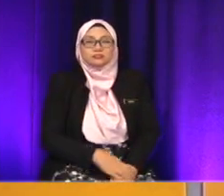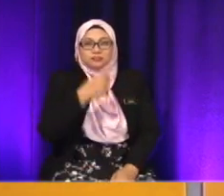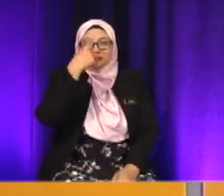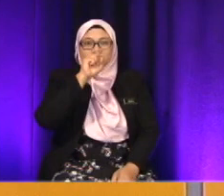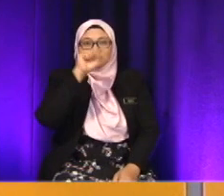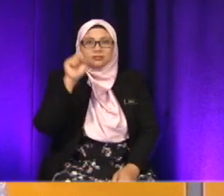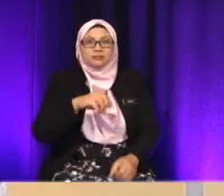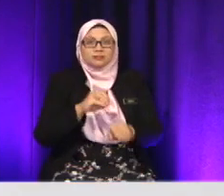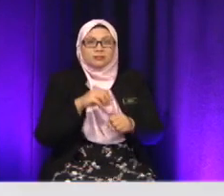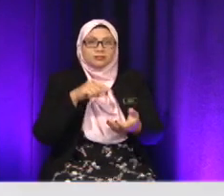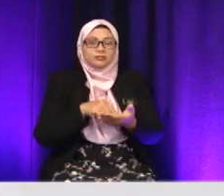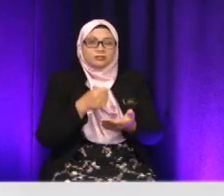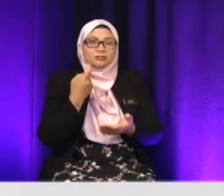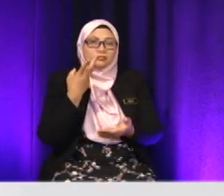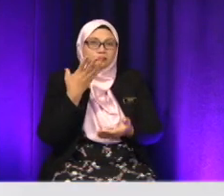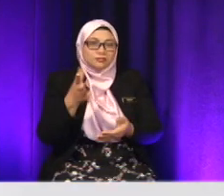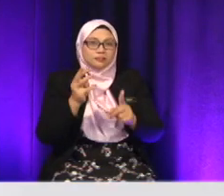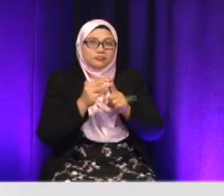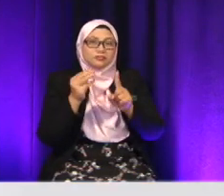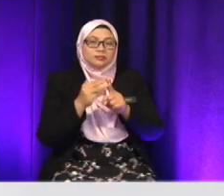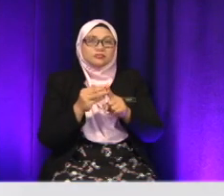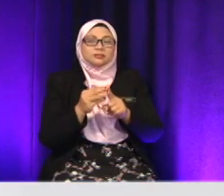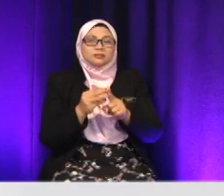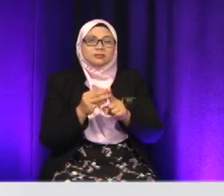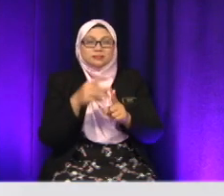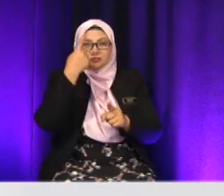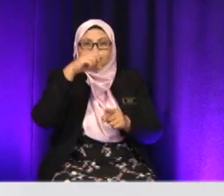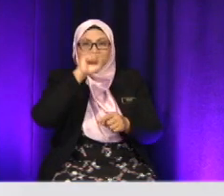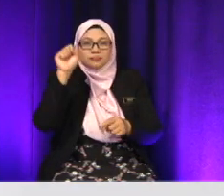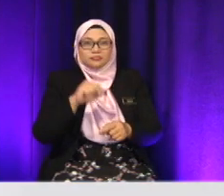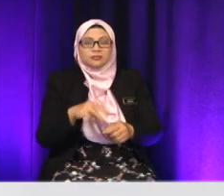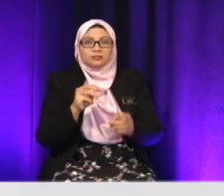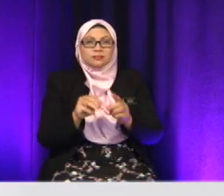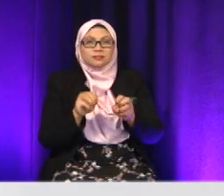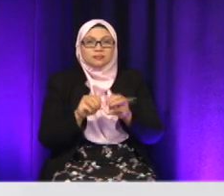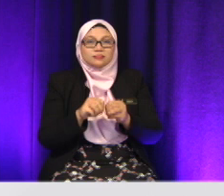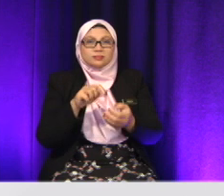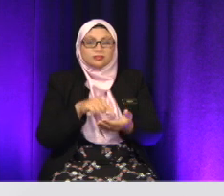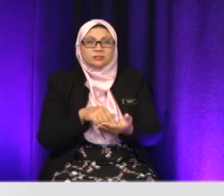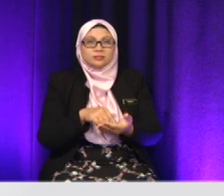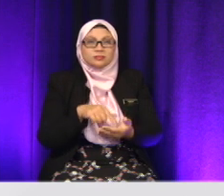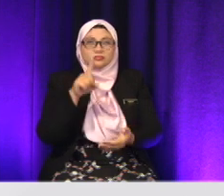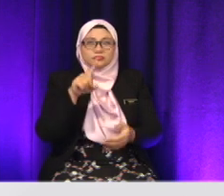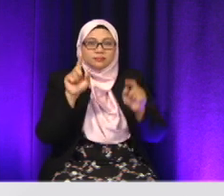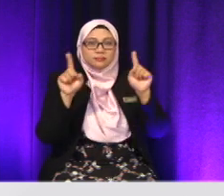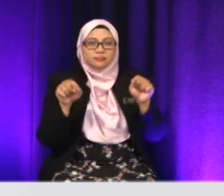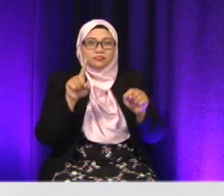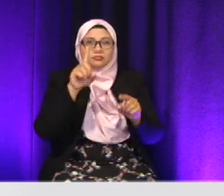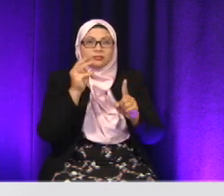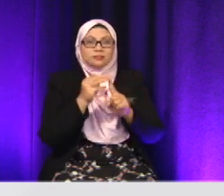ada berapa maka Biasanya sih Oke kalau untuk soal lambang China dia boleh Bagi satu pasangan nih satu markah